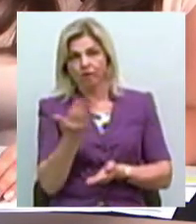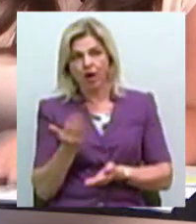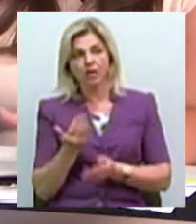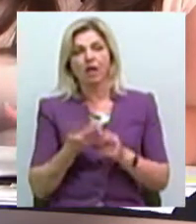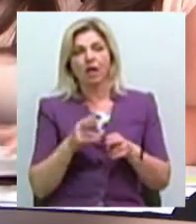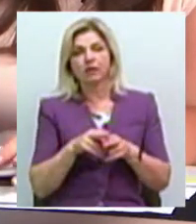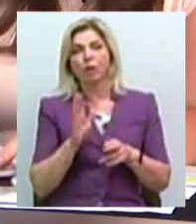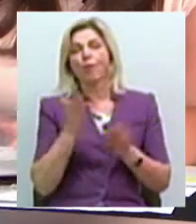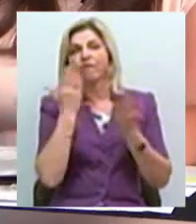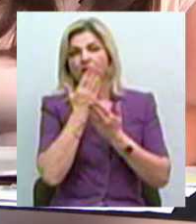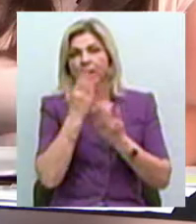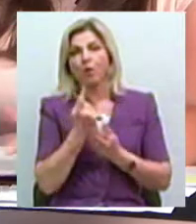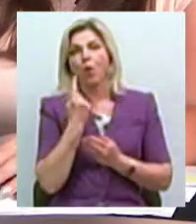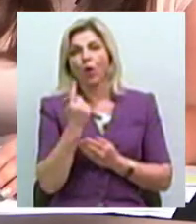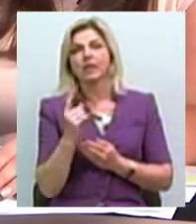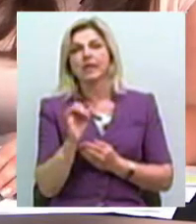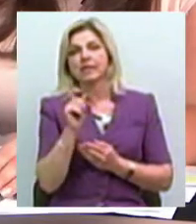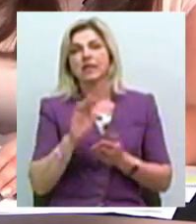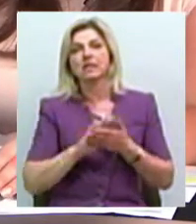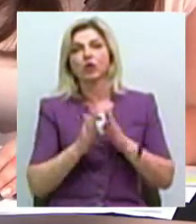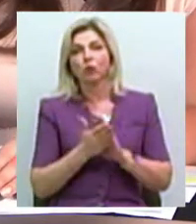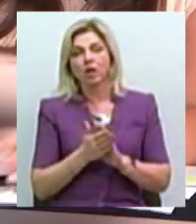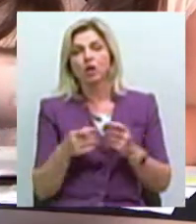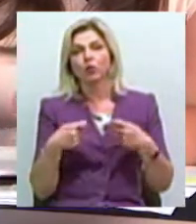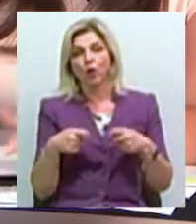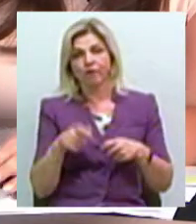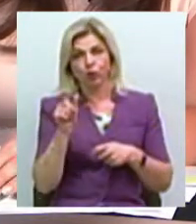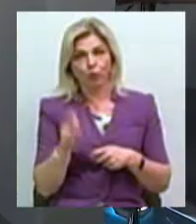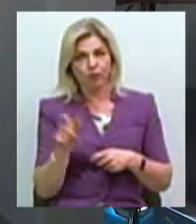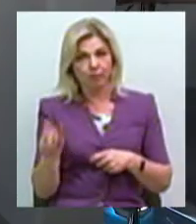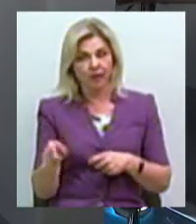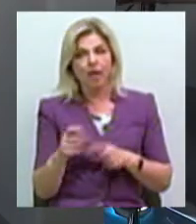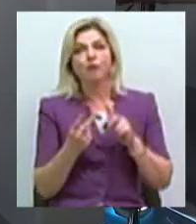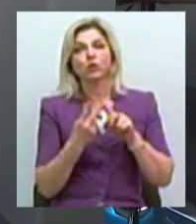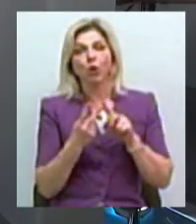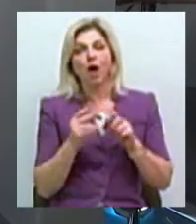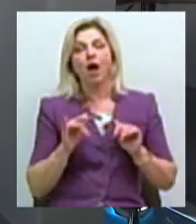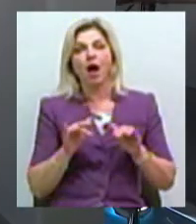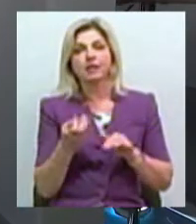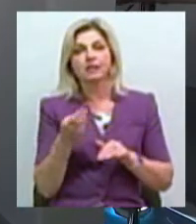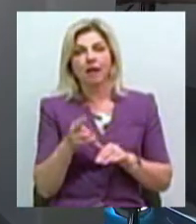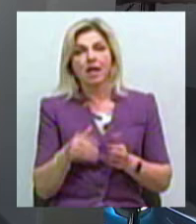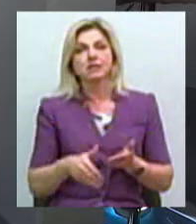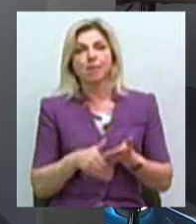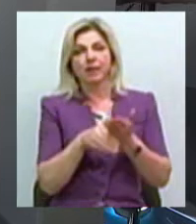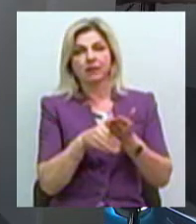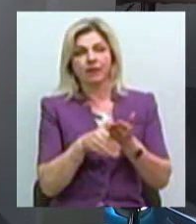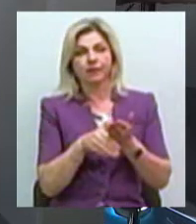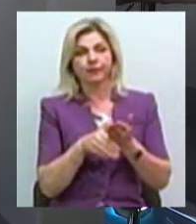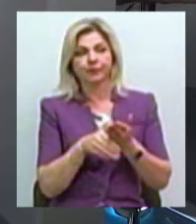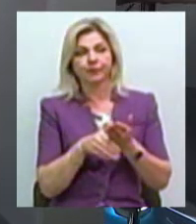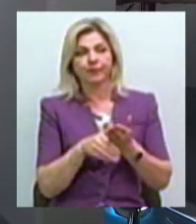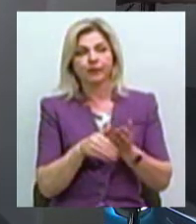у кінофільмі буде показана одна із ситуацій торгівлі людьми. І ще одна у нас буде акція, в тому числі і за підтримки Марії Петрівни,